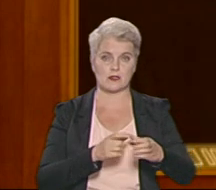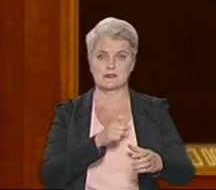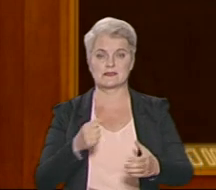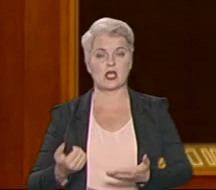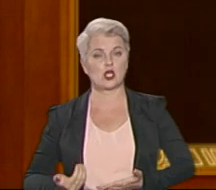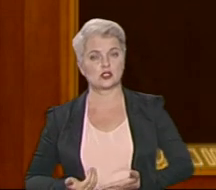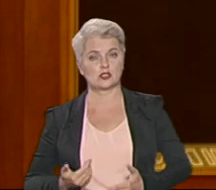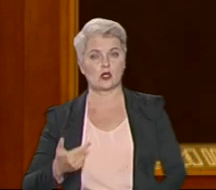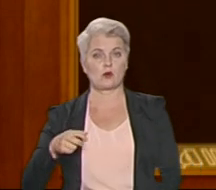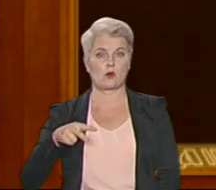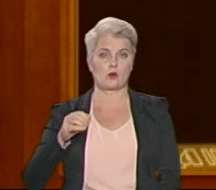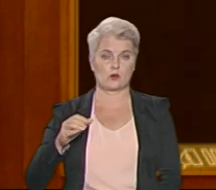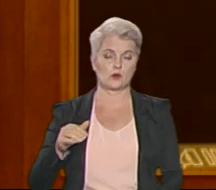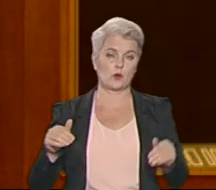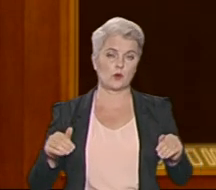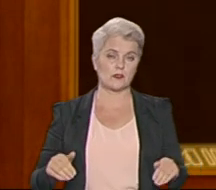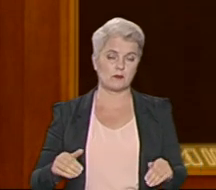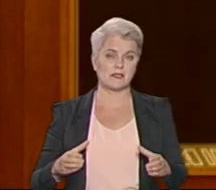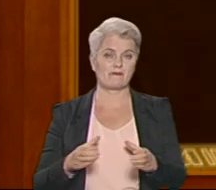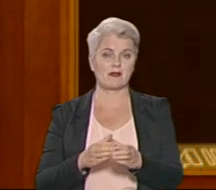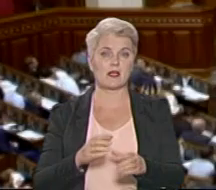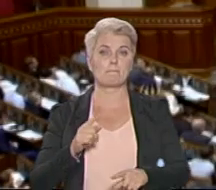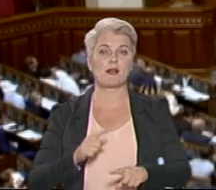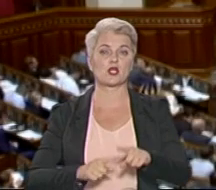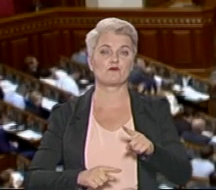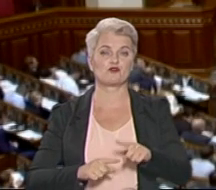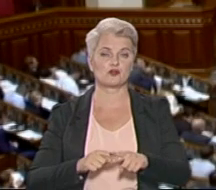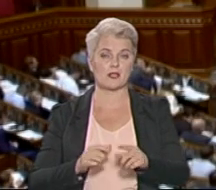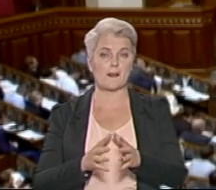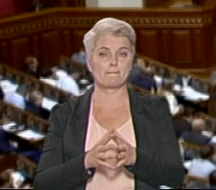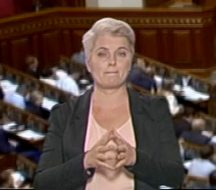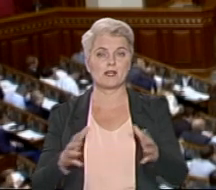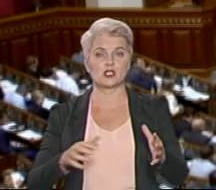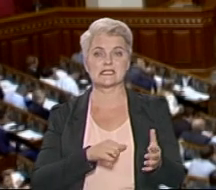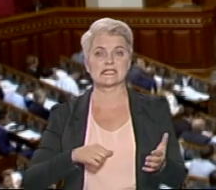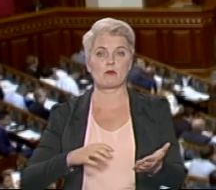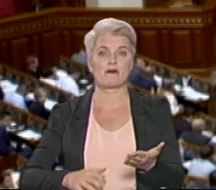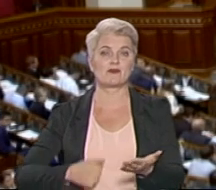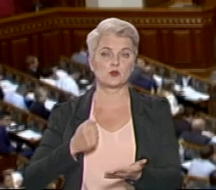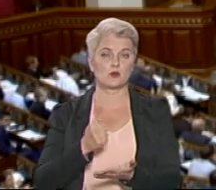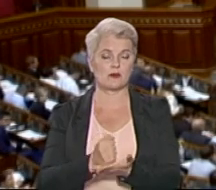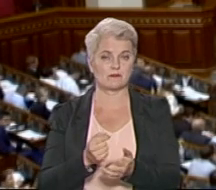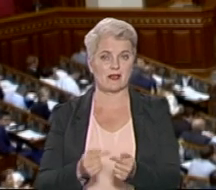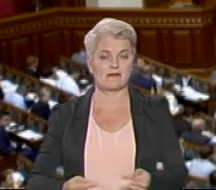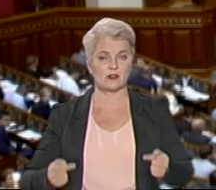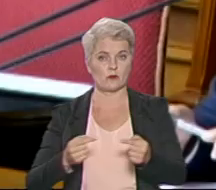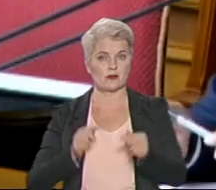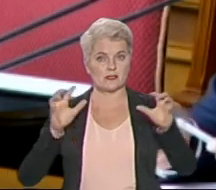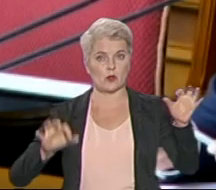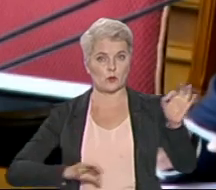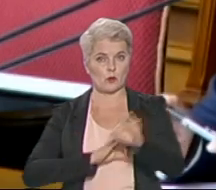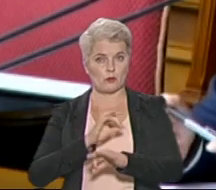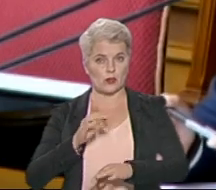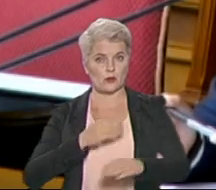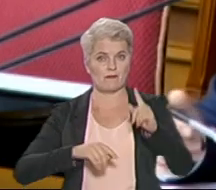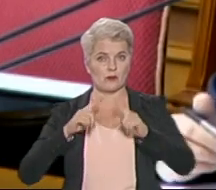«Голос». Утрималося від голосування у фракції «Батьківщина», а також більшість самовисуванців. Відповідно до законопроєкту, Верховна Рада